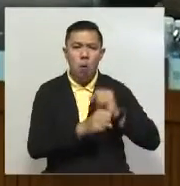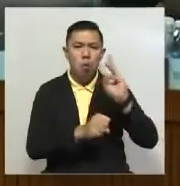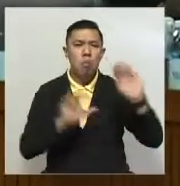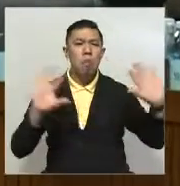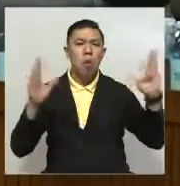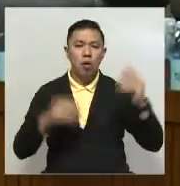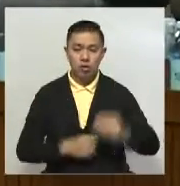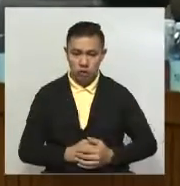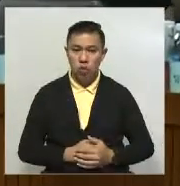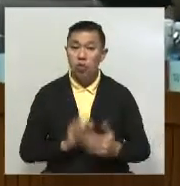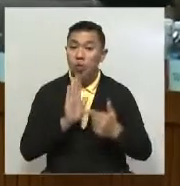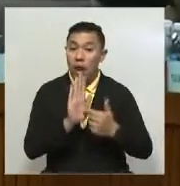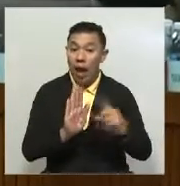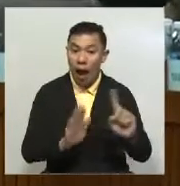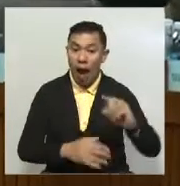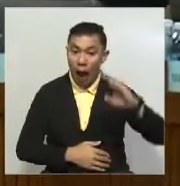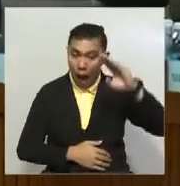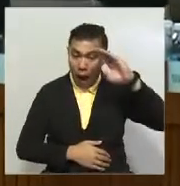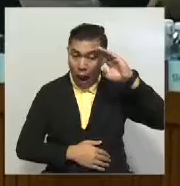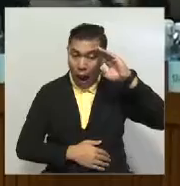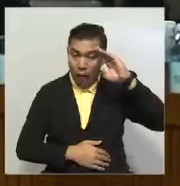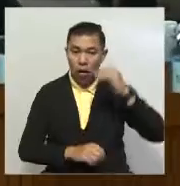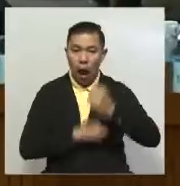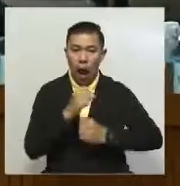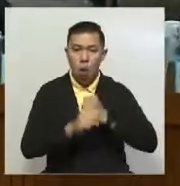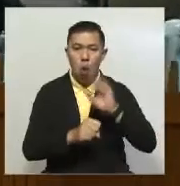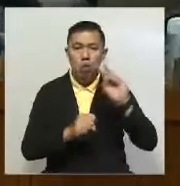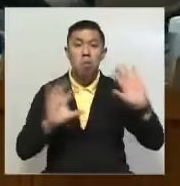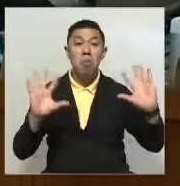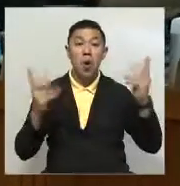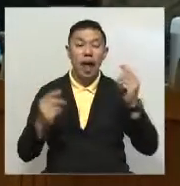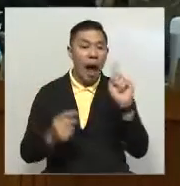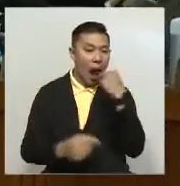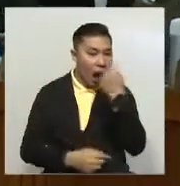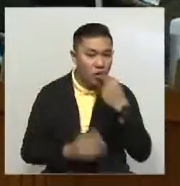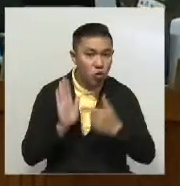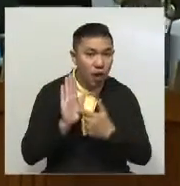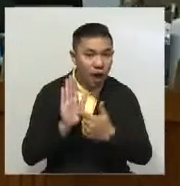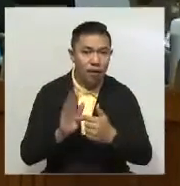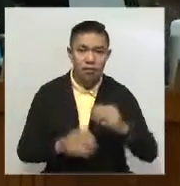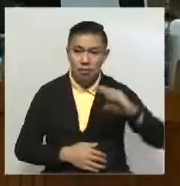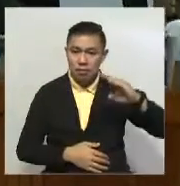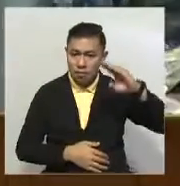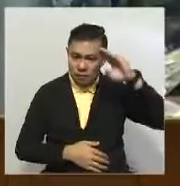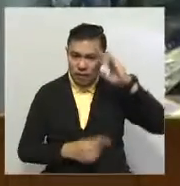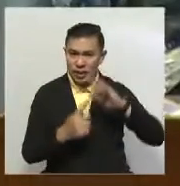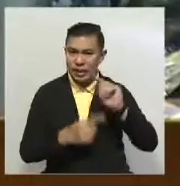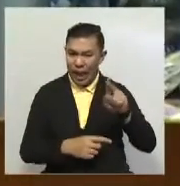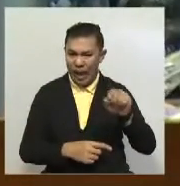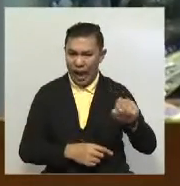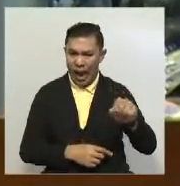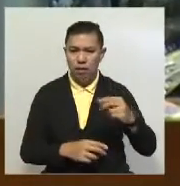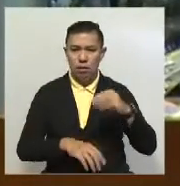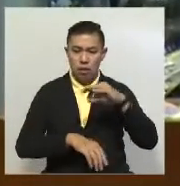าทิซึ่งในปีนี้จะมีนายทหารระดับสูงเกษียณอายุราชการอย่างที่บอกไปนะครับอย่างพลเอกเทพพงศ์ทิพย